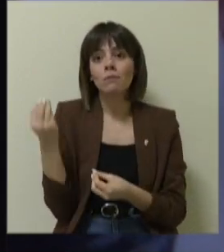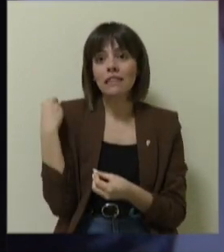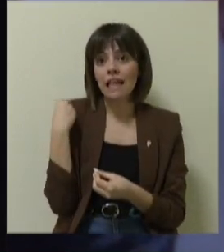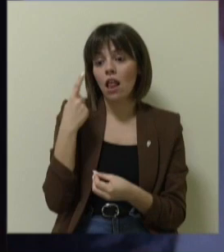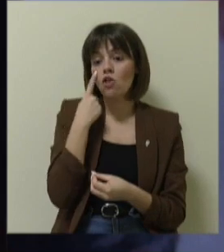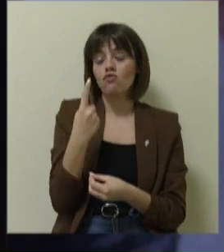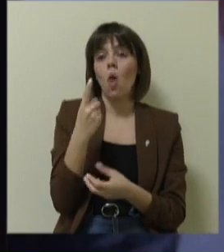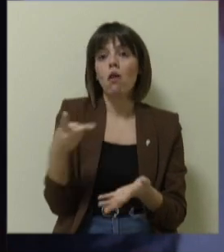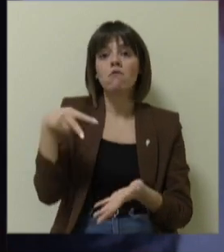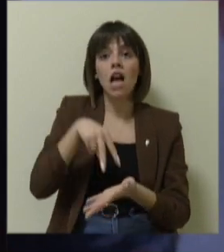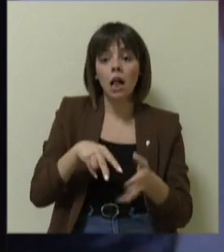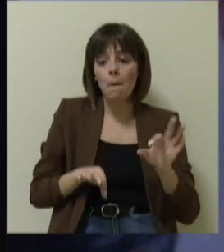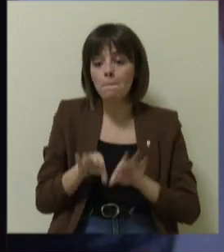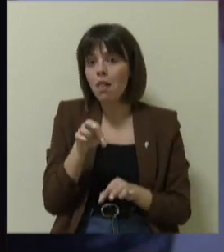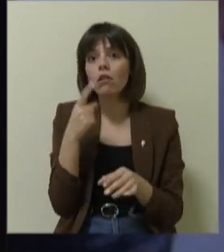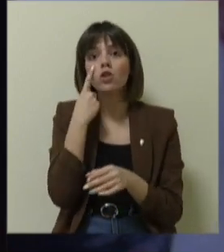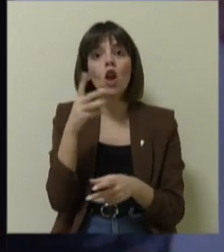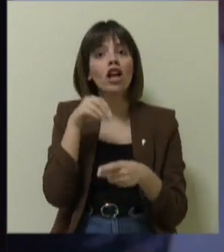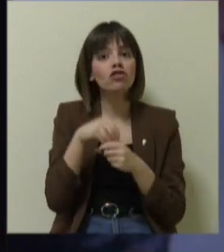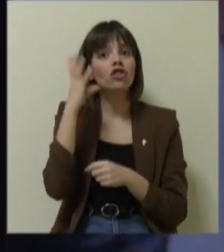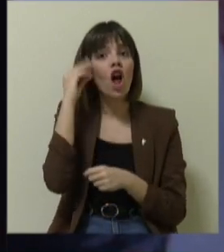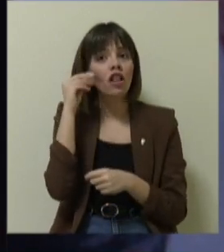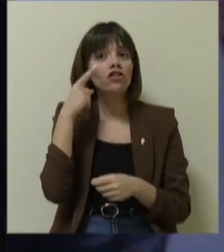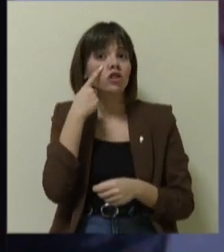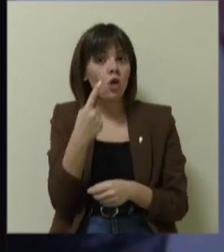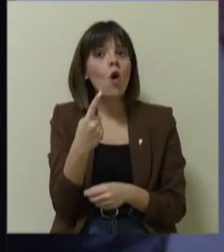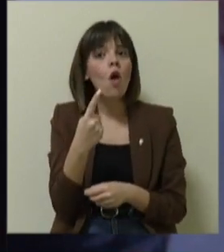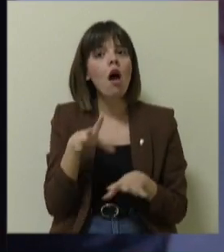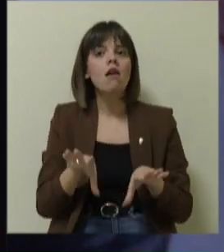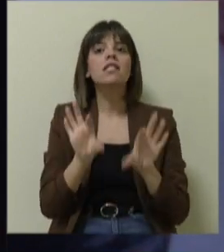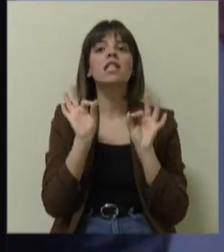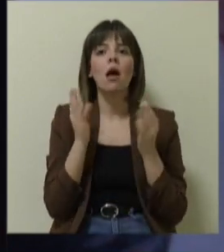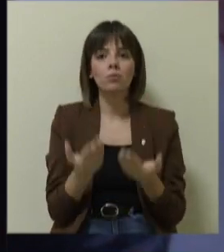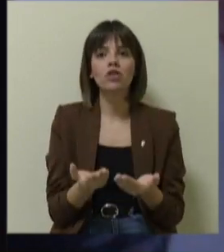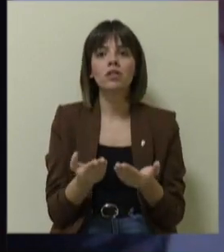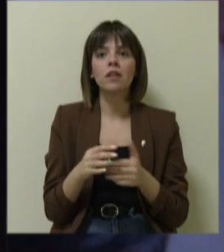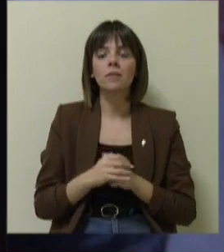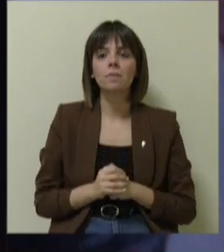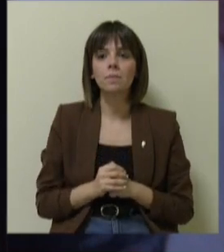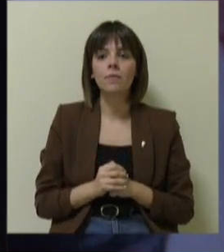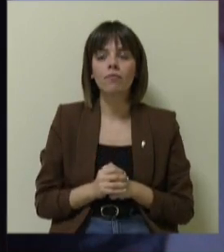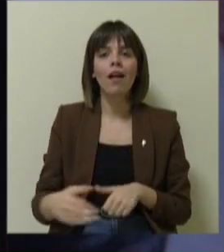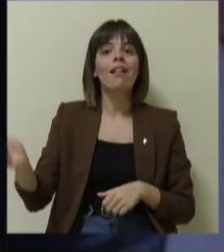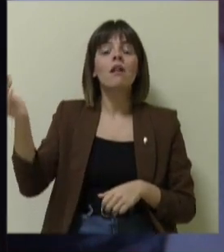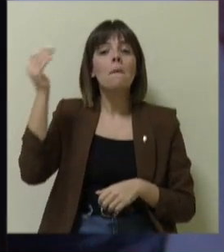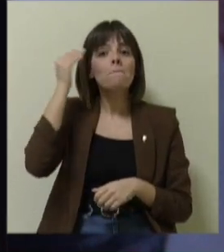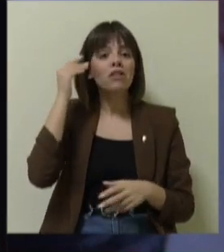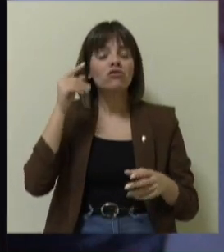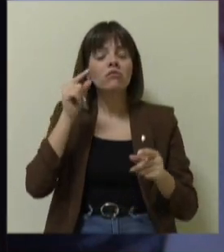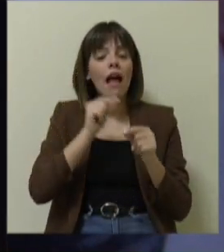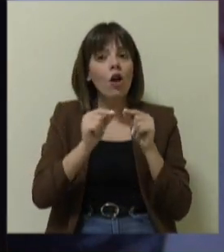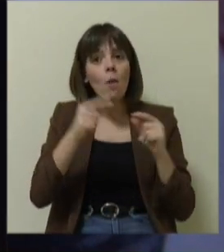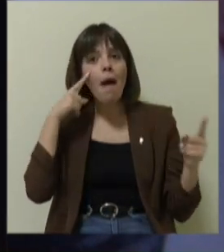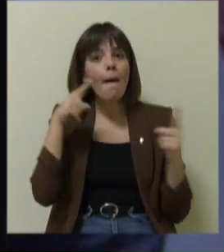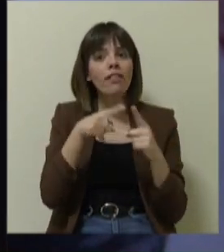nesil kalkınma stratejisi anlayışı çerçevesinde hazırlanmıştır. Temel ekonomik hedeflerimiz